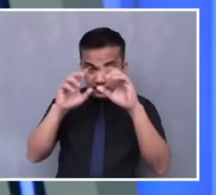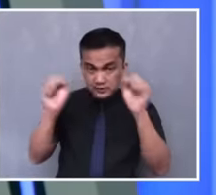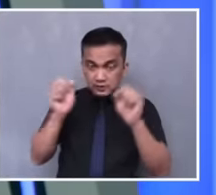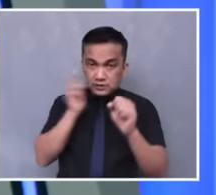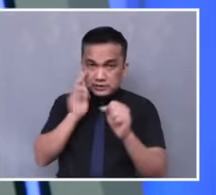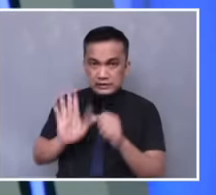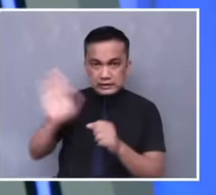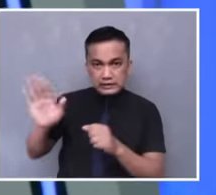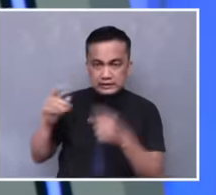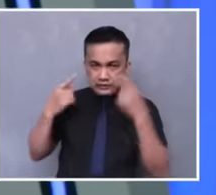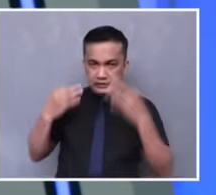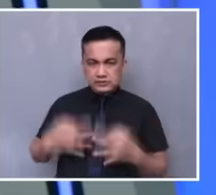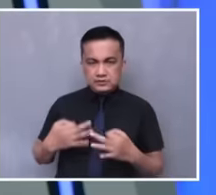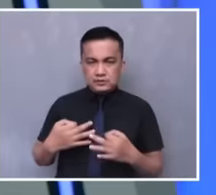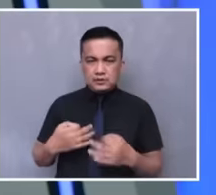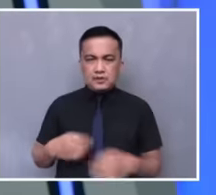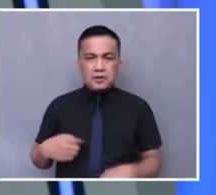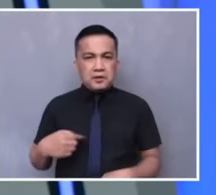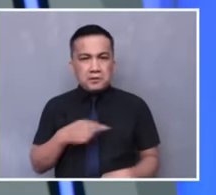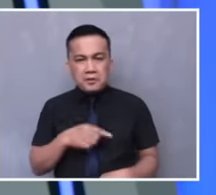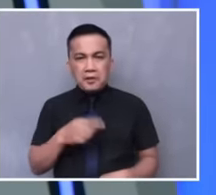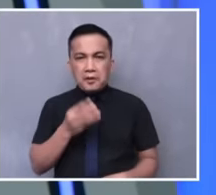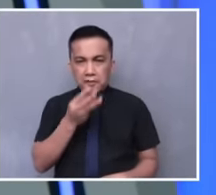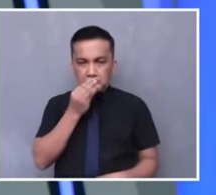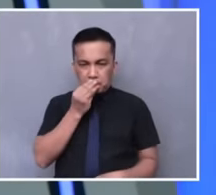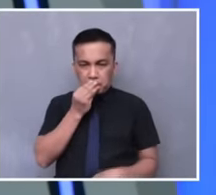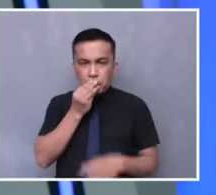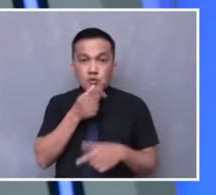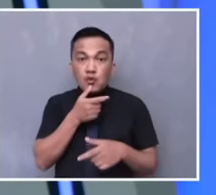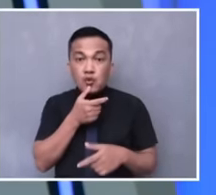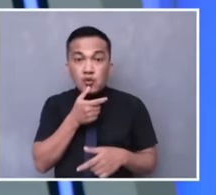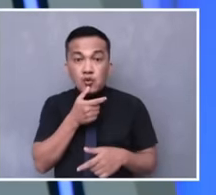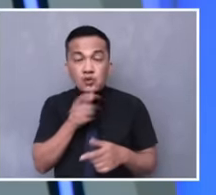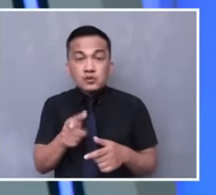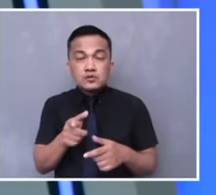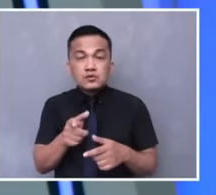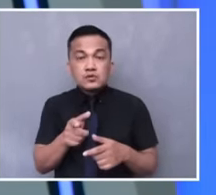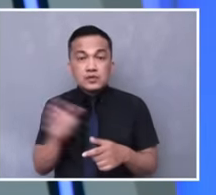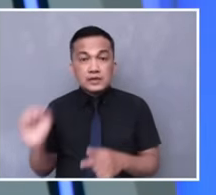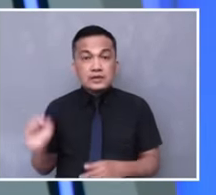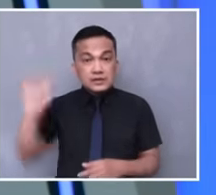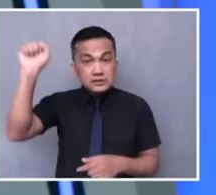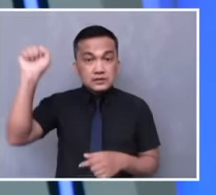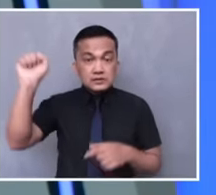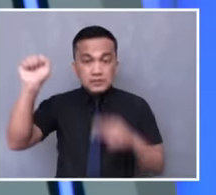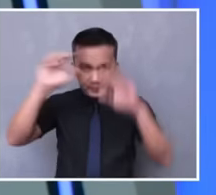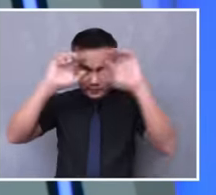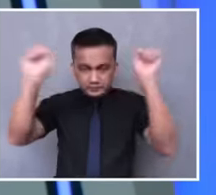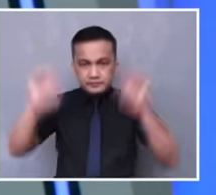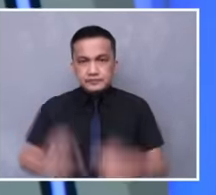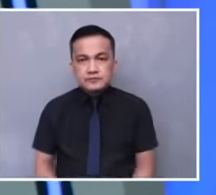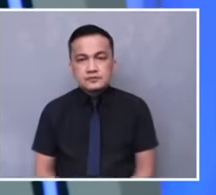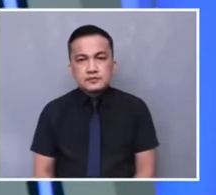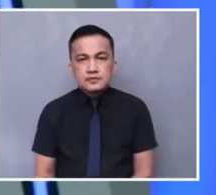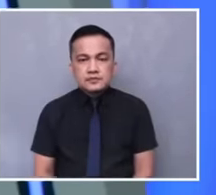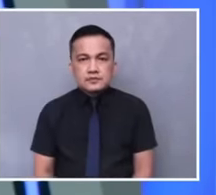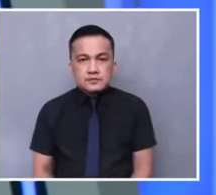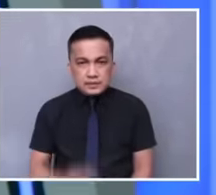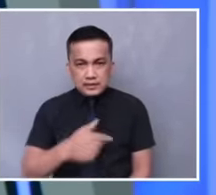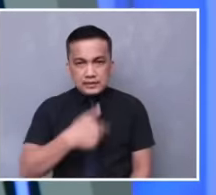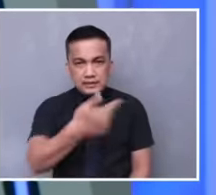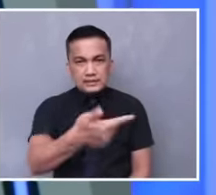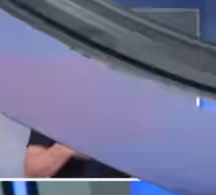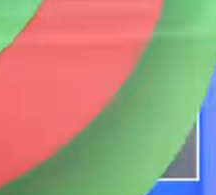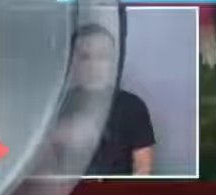pero tikom ang kanyang bibig kung sino ang i-endorso ng Pangulo. Nagpapatrol, Pia